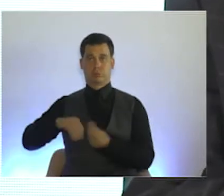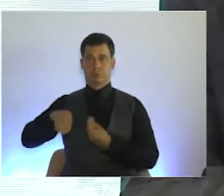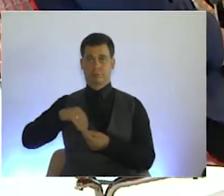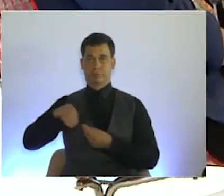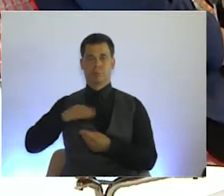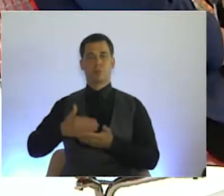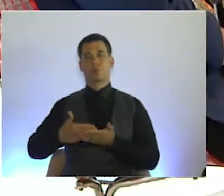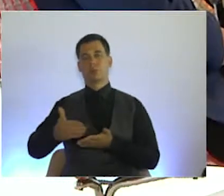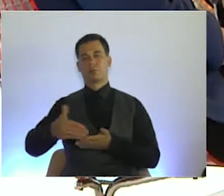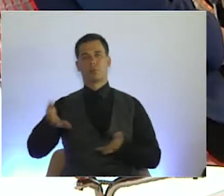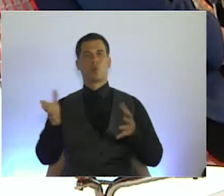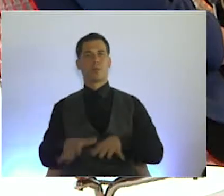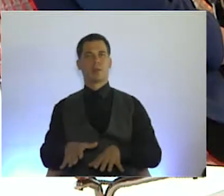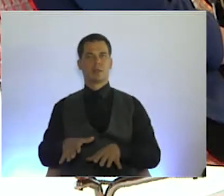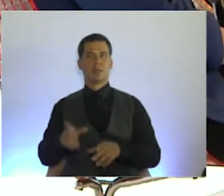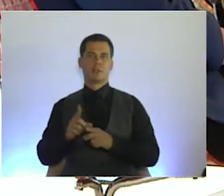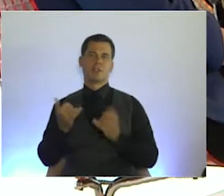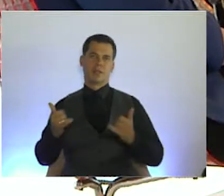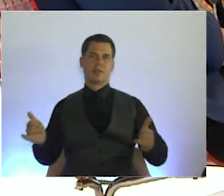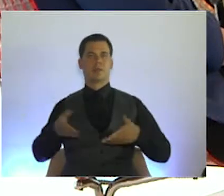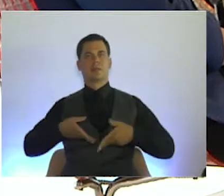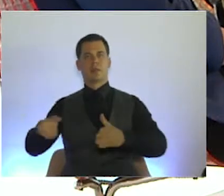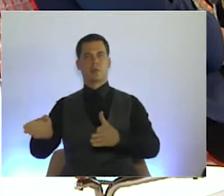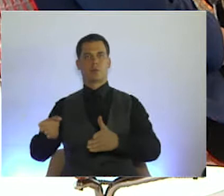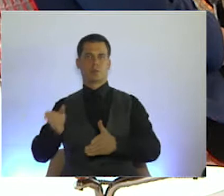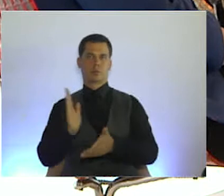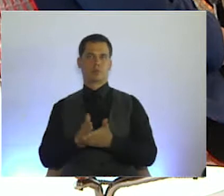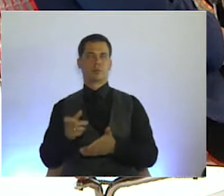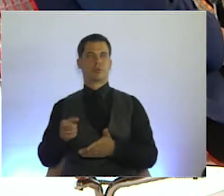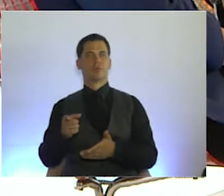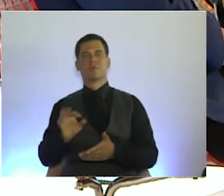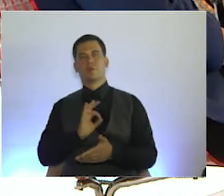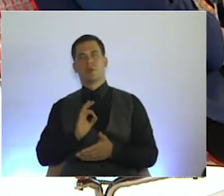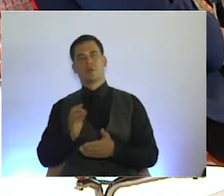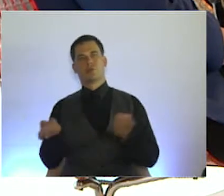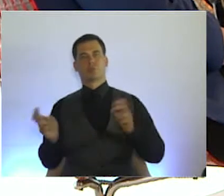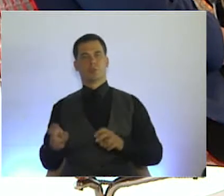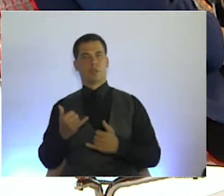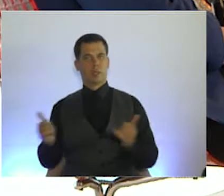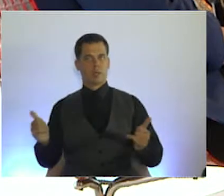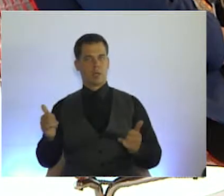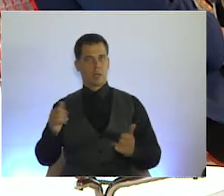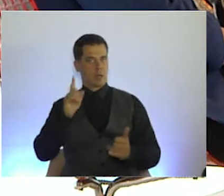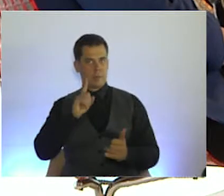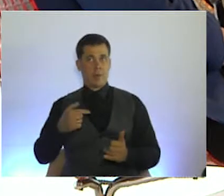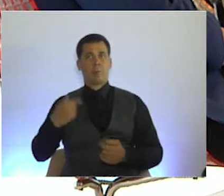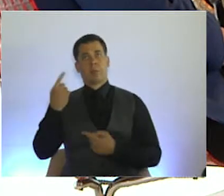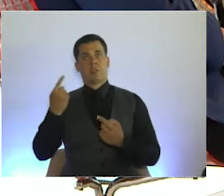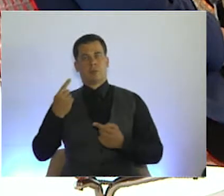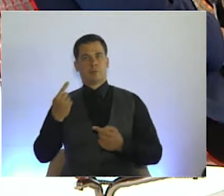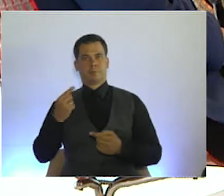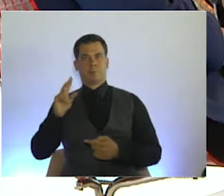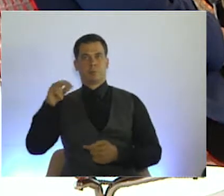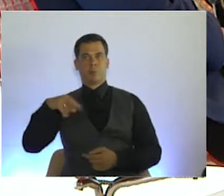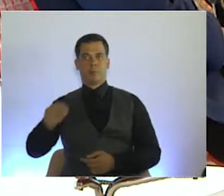następnie rozpoczną inną drogę, niekoniecznie związaną z prowadzeniem działalności gospodarczej. No, okazuje się, że wbrew temu, co sądzono, wcale tak nie